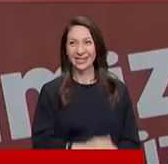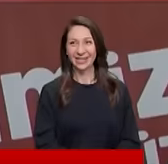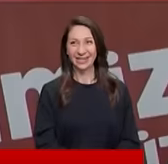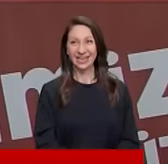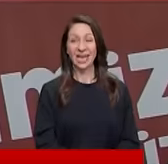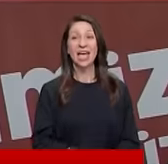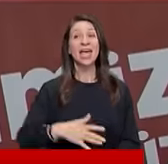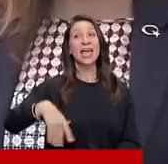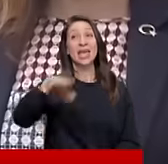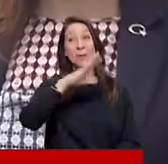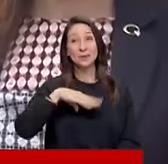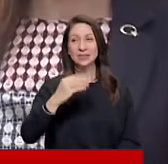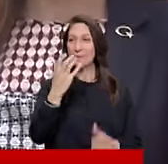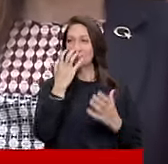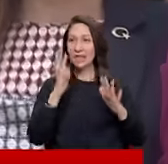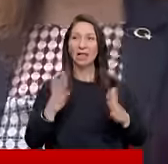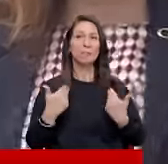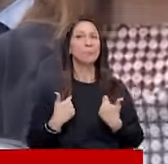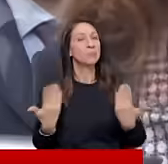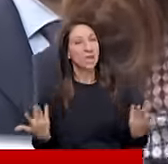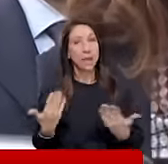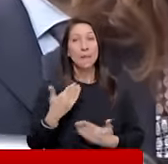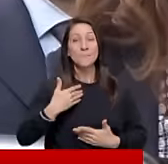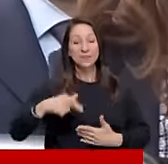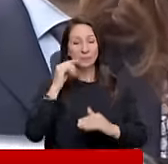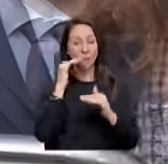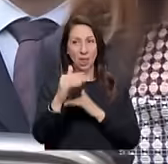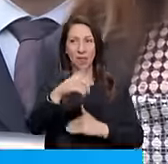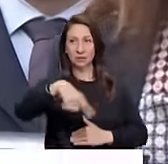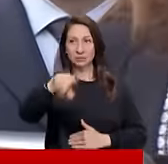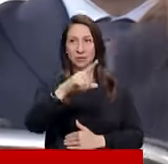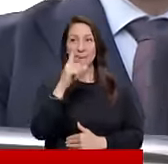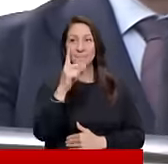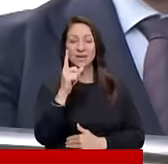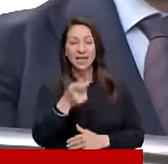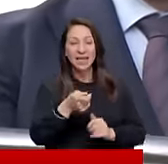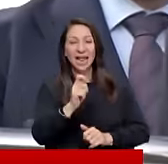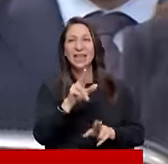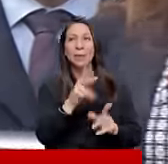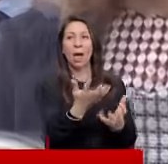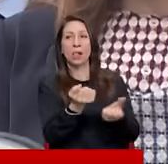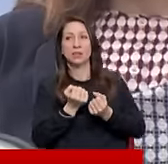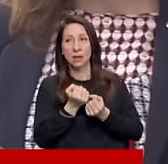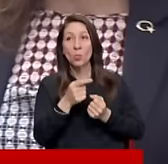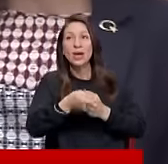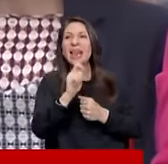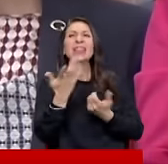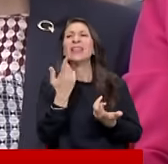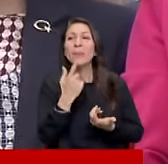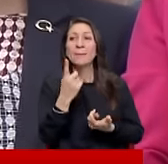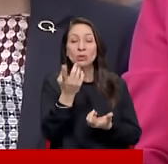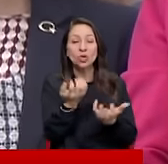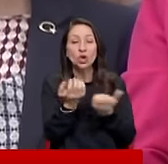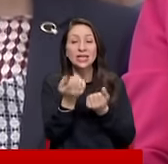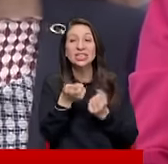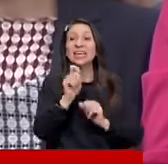diliyoruz. Hepinizden beklentim şudur. Biz milletimizden bir kredi aldık. Bu kredi bir tüketici